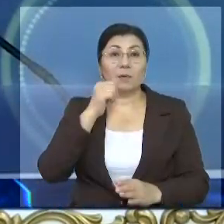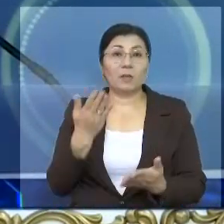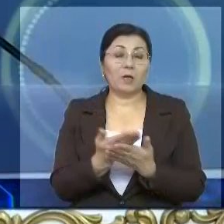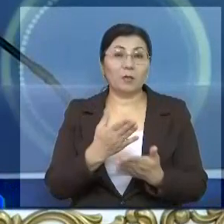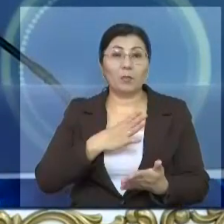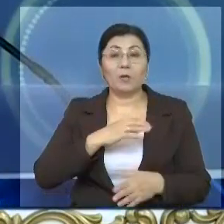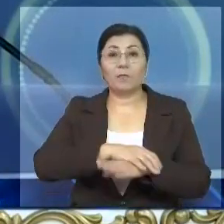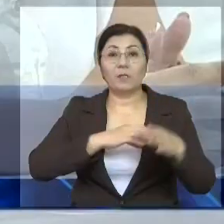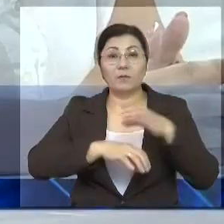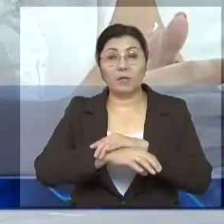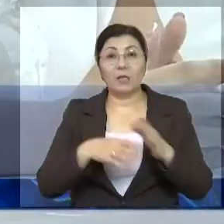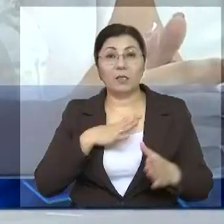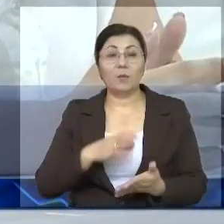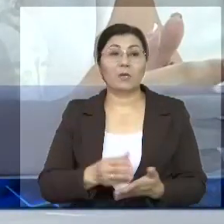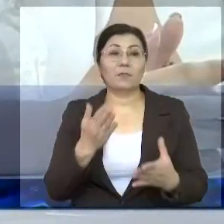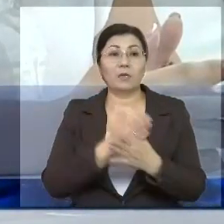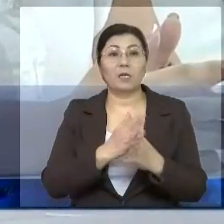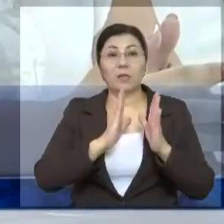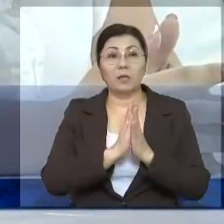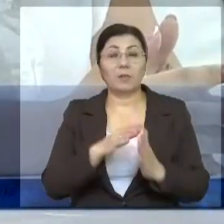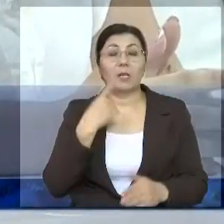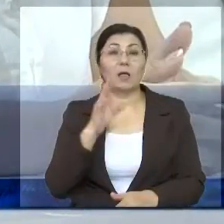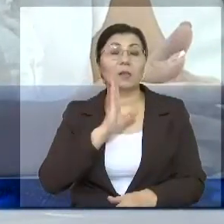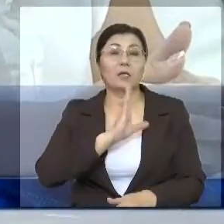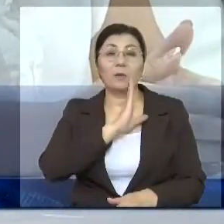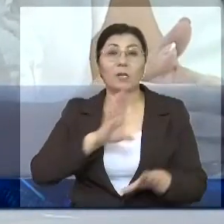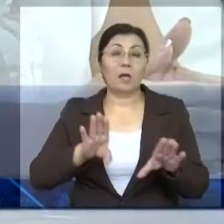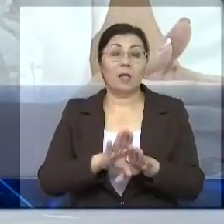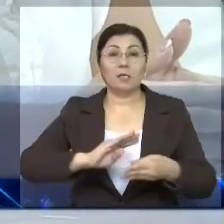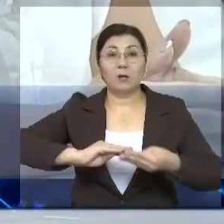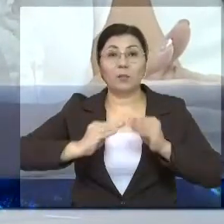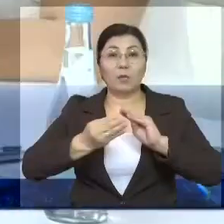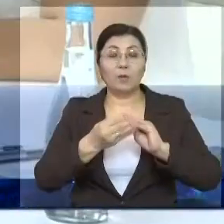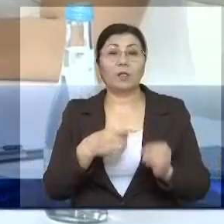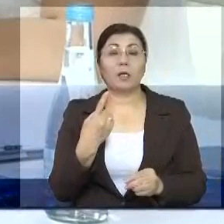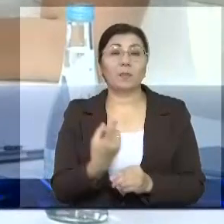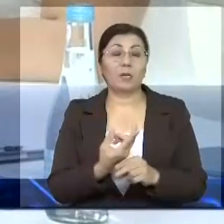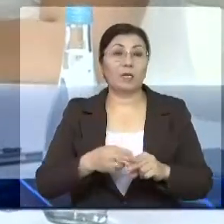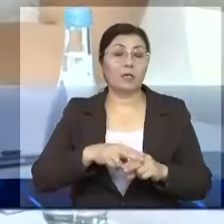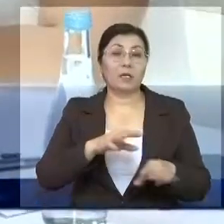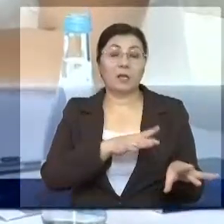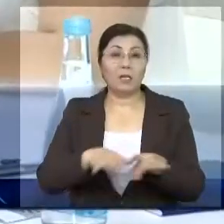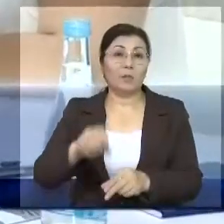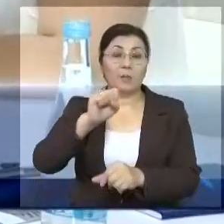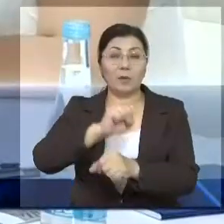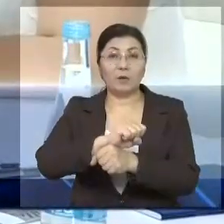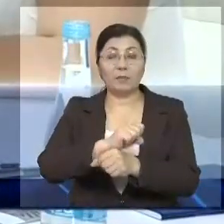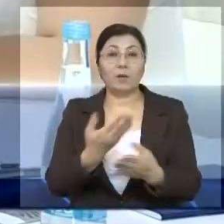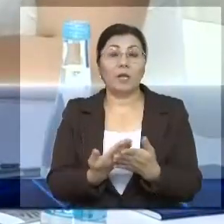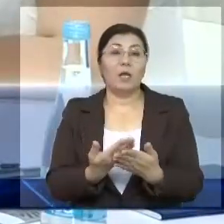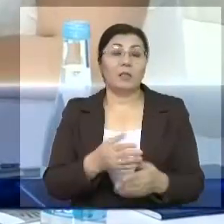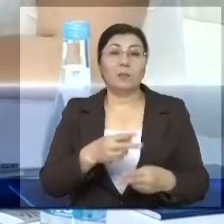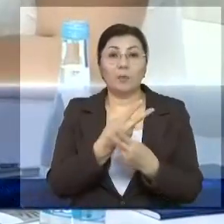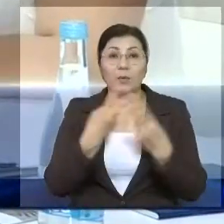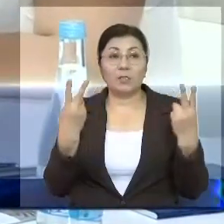рабстве. Также недавно за помощью обратилась одна женщина с подобной проблемой. Однако это дело было прекращено. Теперь оно